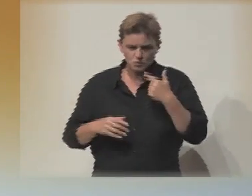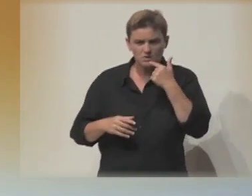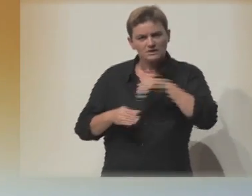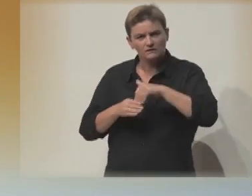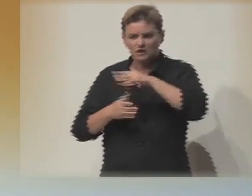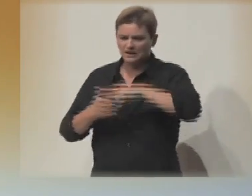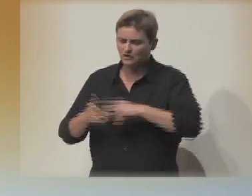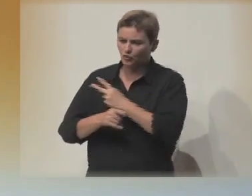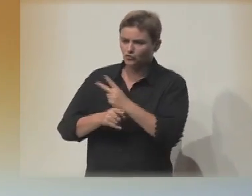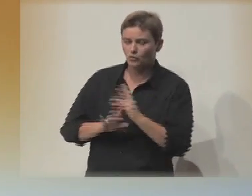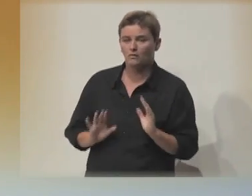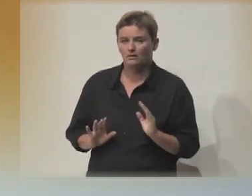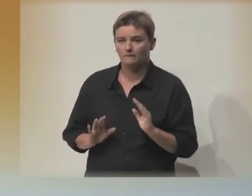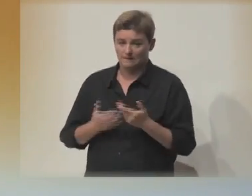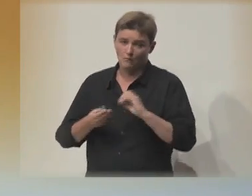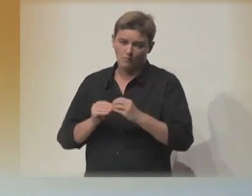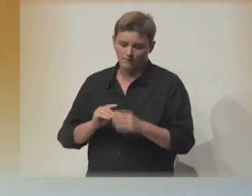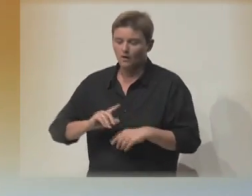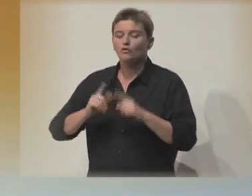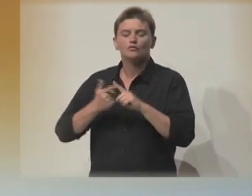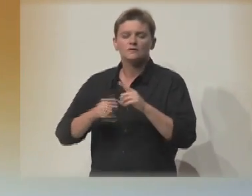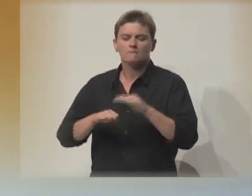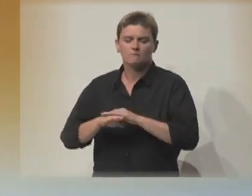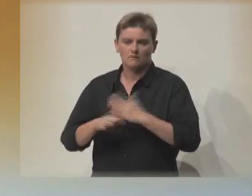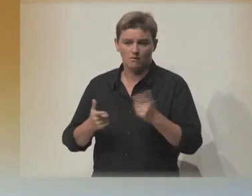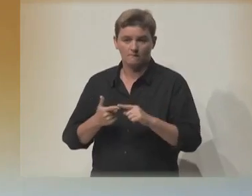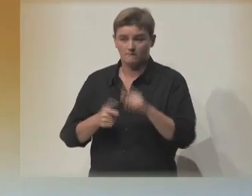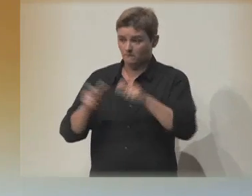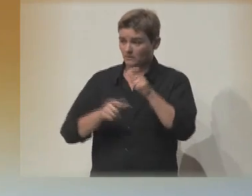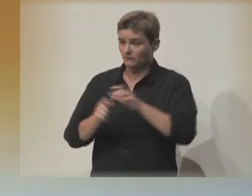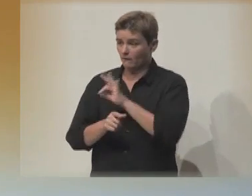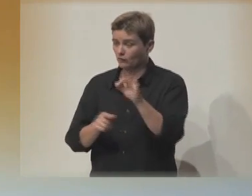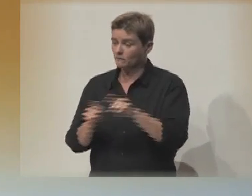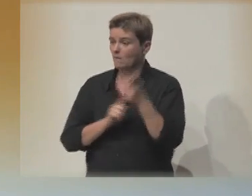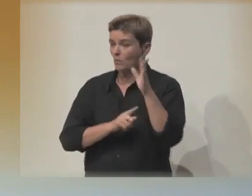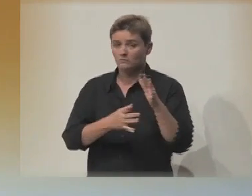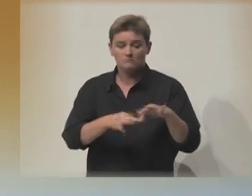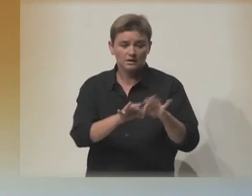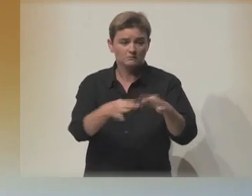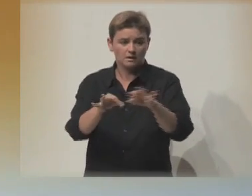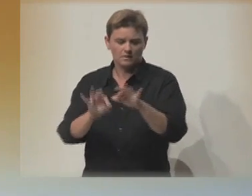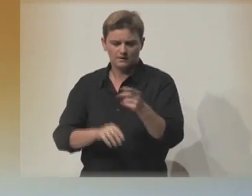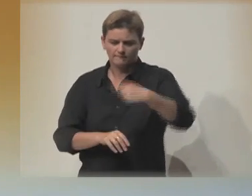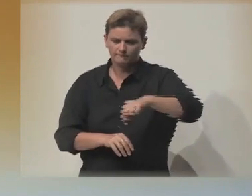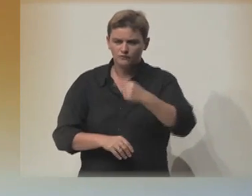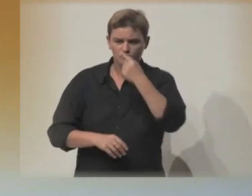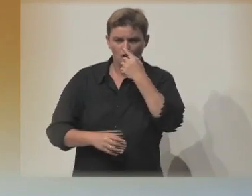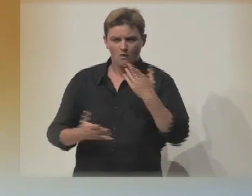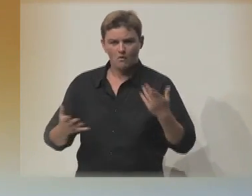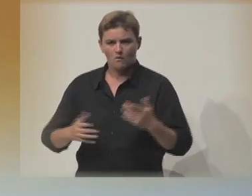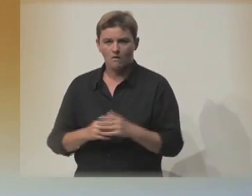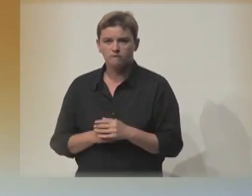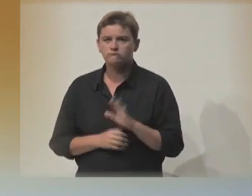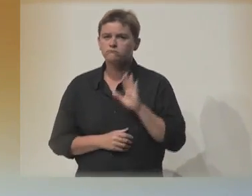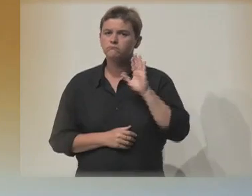mauvais. Et la deuxième raison, c'est que les Français et d'autres peuples avaient le sentiment que ce qui